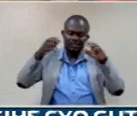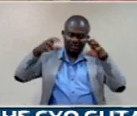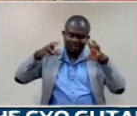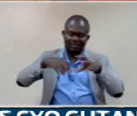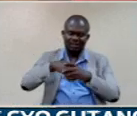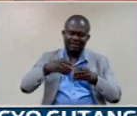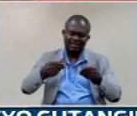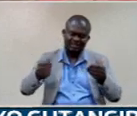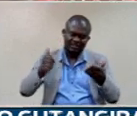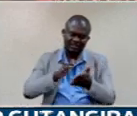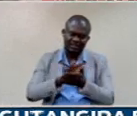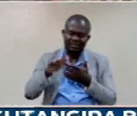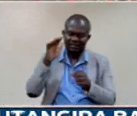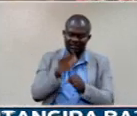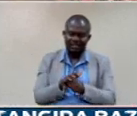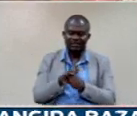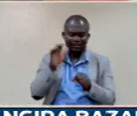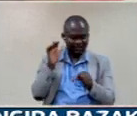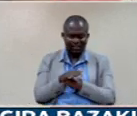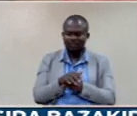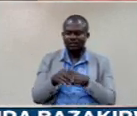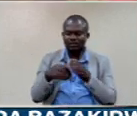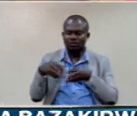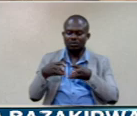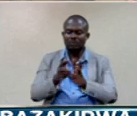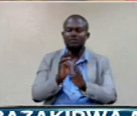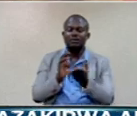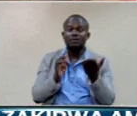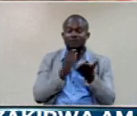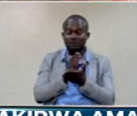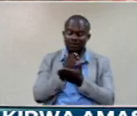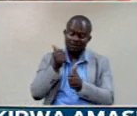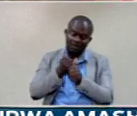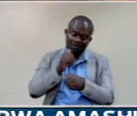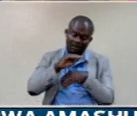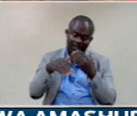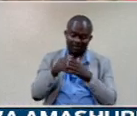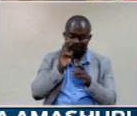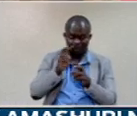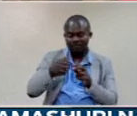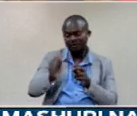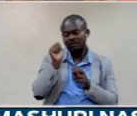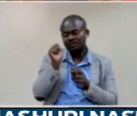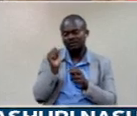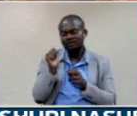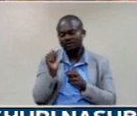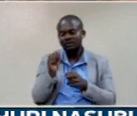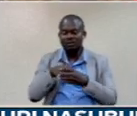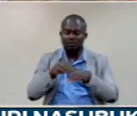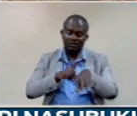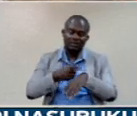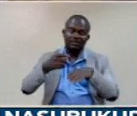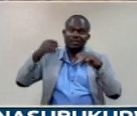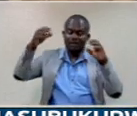hanyerera cyane bikabije ku buryo budaebana buri muntu wese abyibonamo. Ku gihe